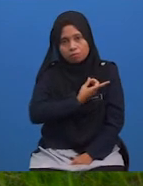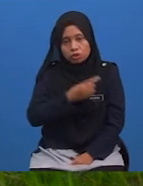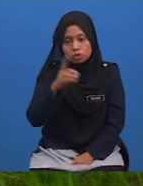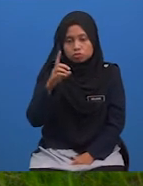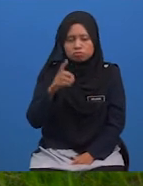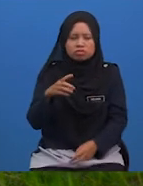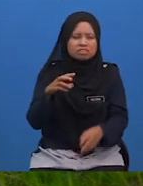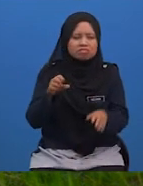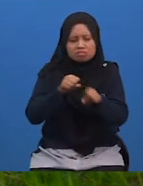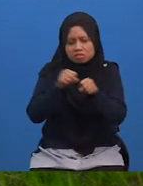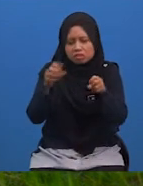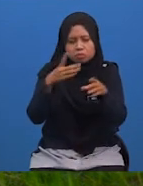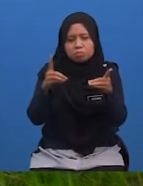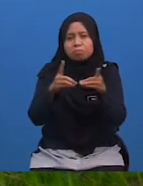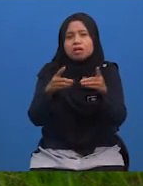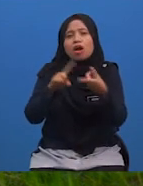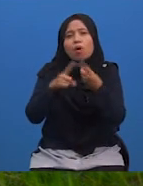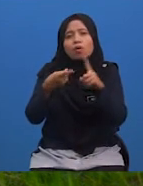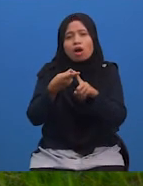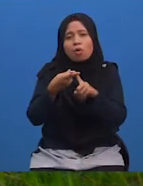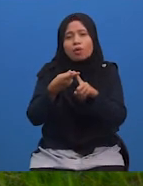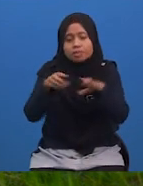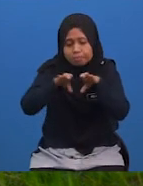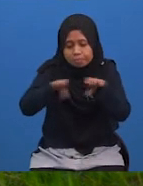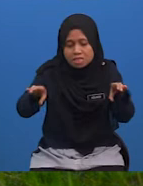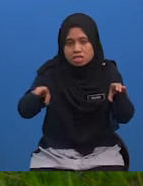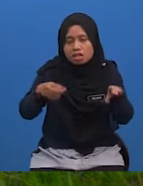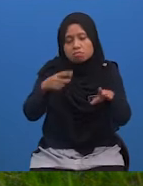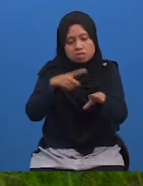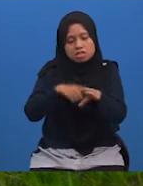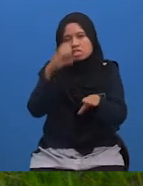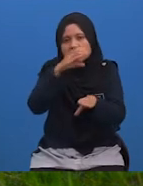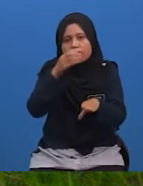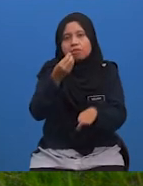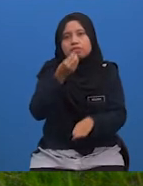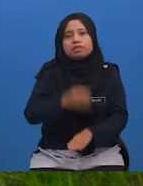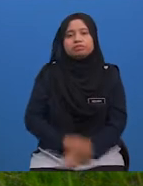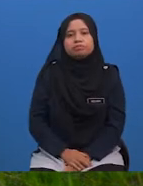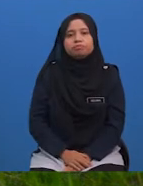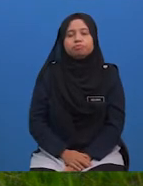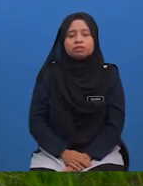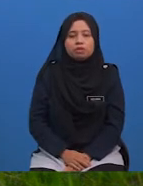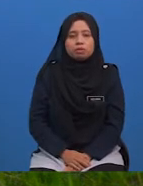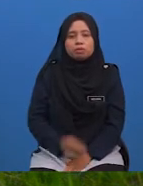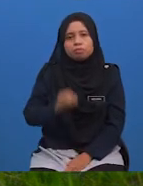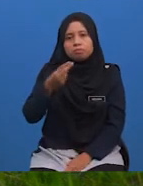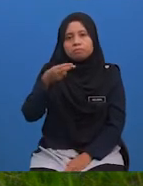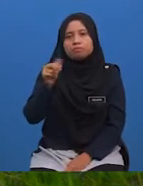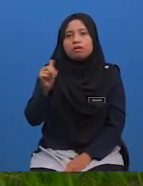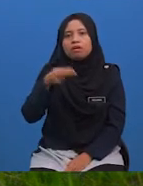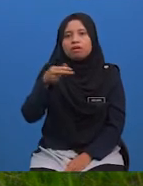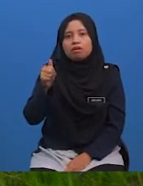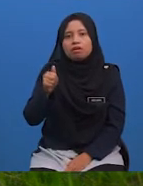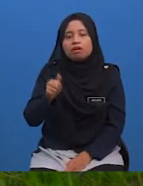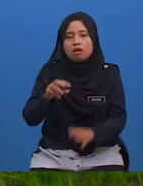tersesat sebab terpisah dari kumpulan ketika hendak mencari makanan. Oh, tersesat ke?